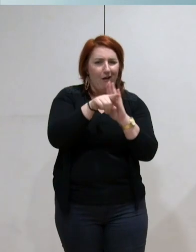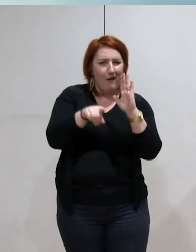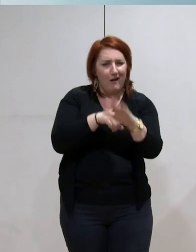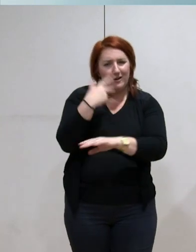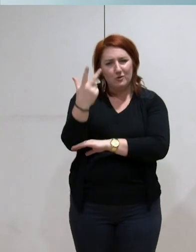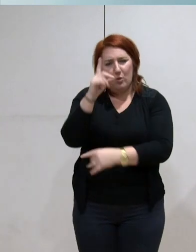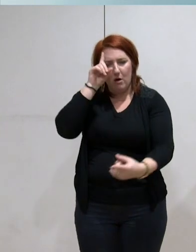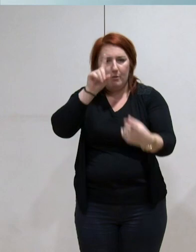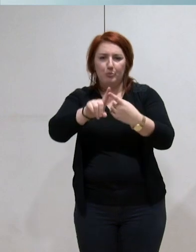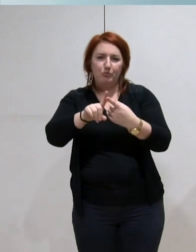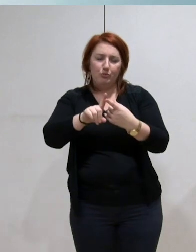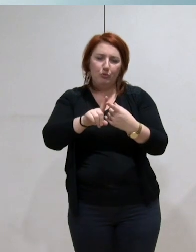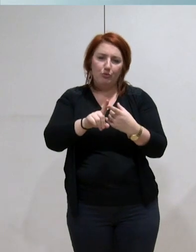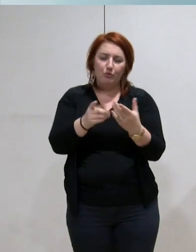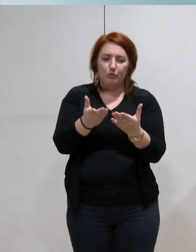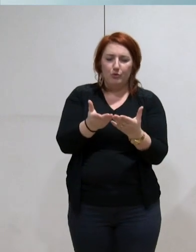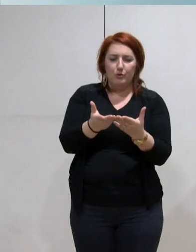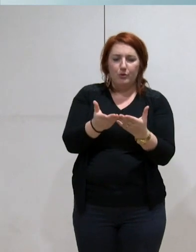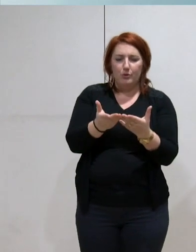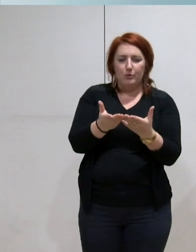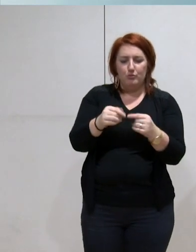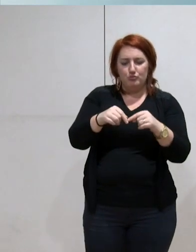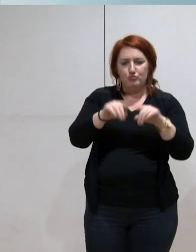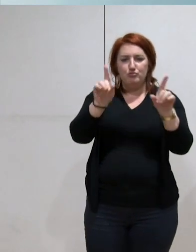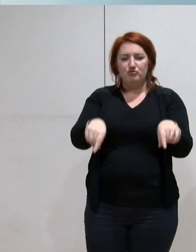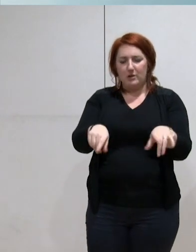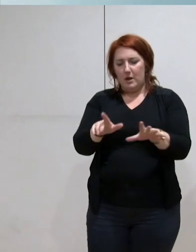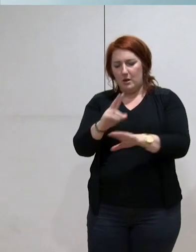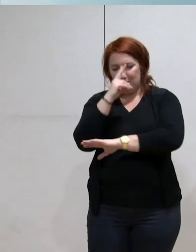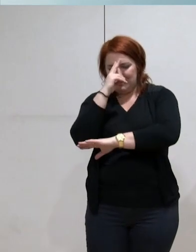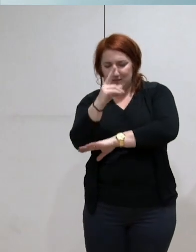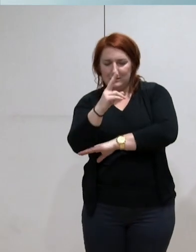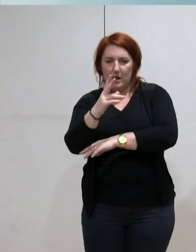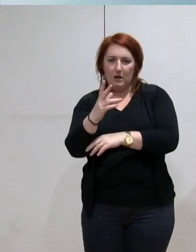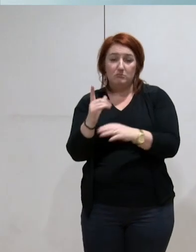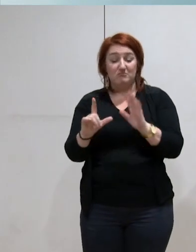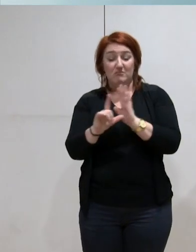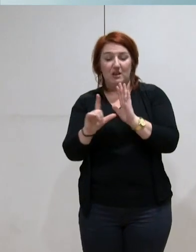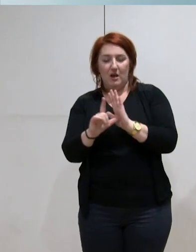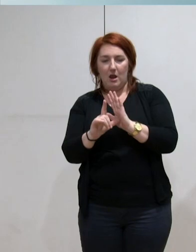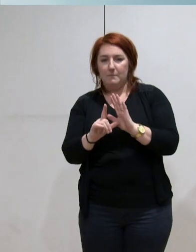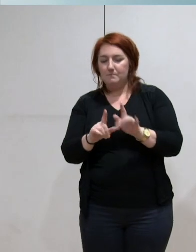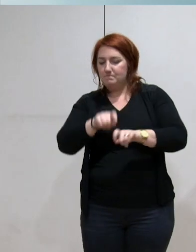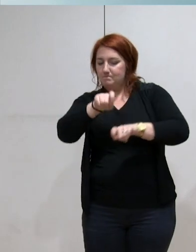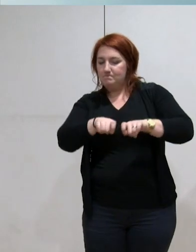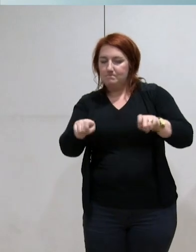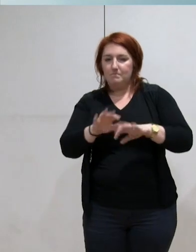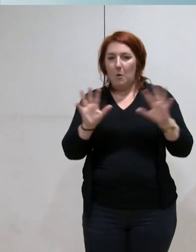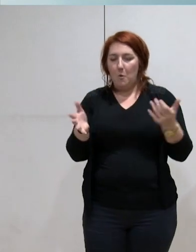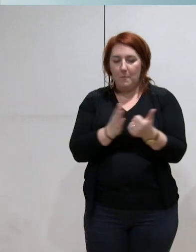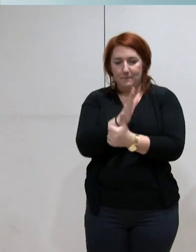évaluer la sincérité voire la légalité d'un budget la première de ces règles c'est de culer le